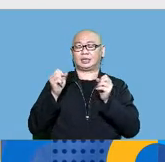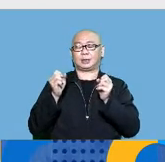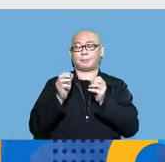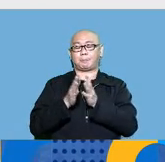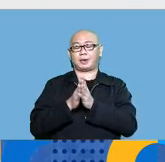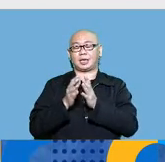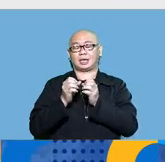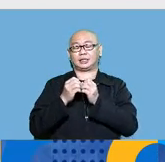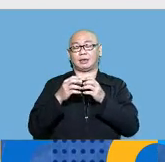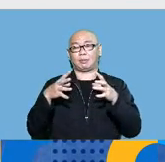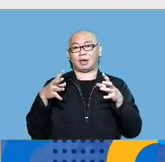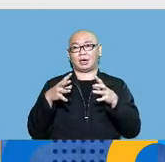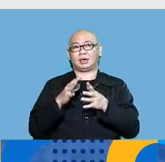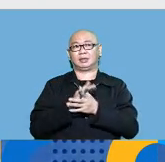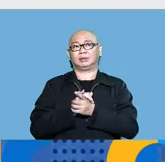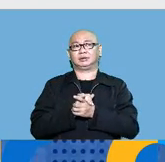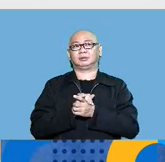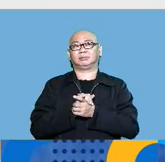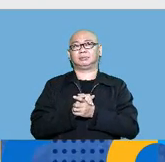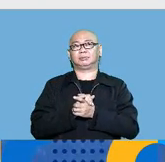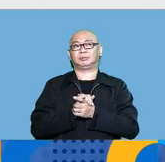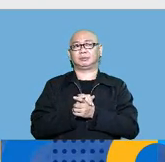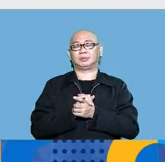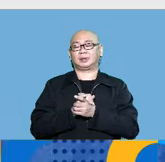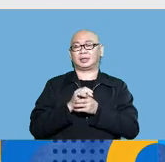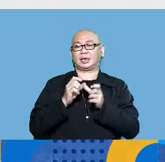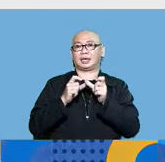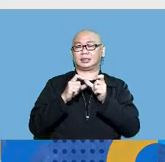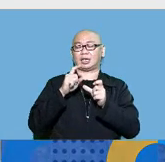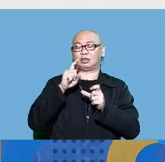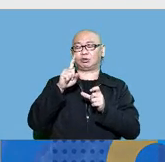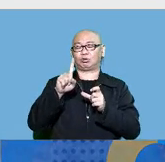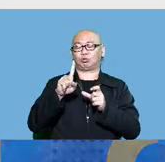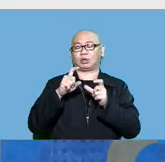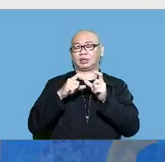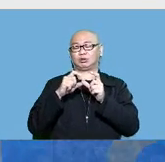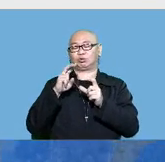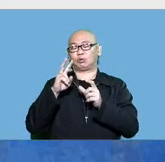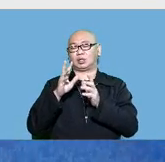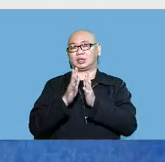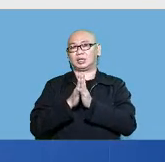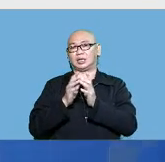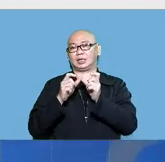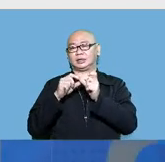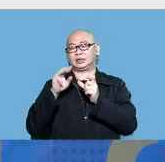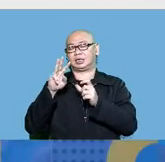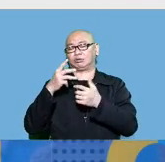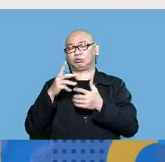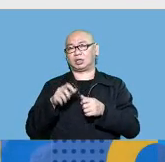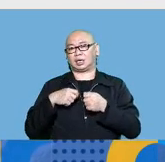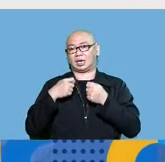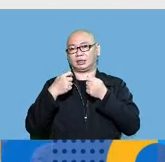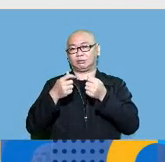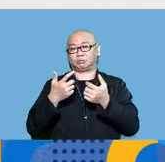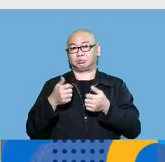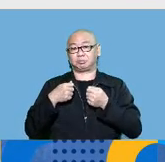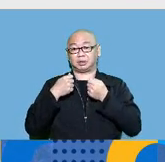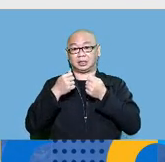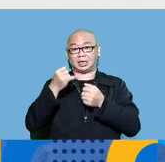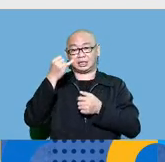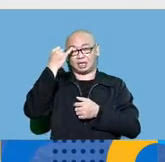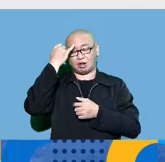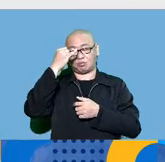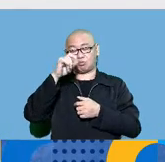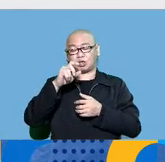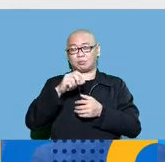SMA, Bapak Ibu guru di S1, S2, dan S3 yang telah berjasa dalam memberikan ilmu yang